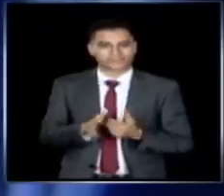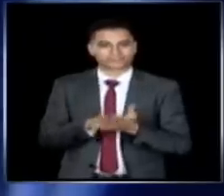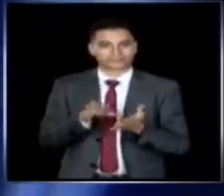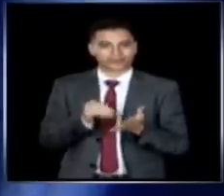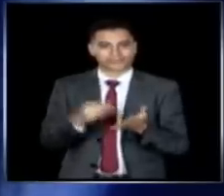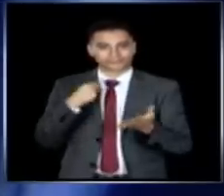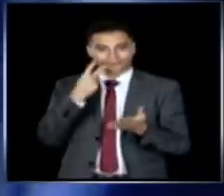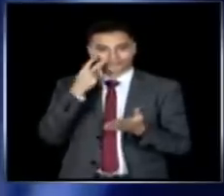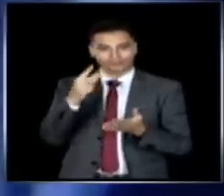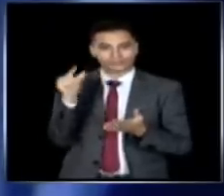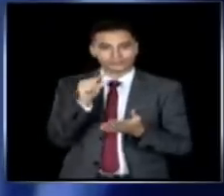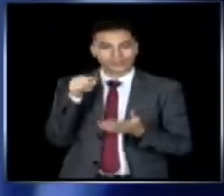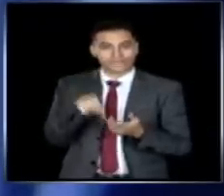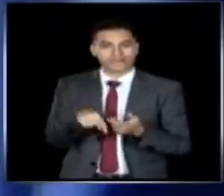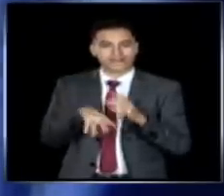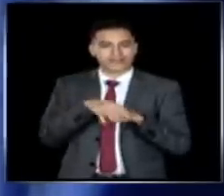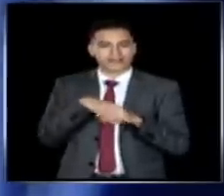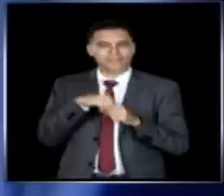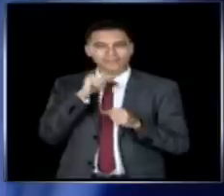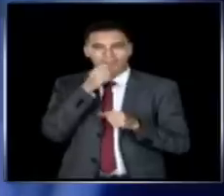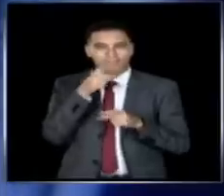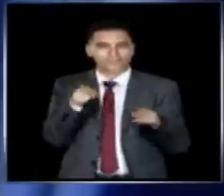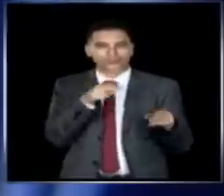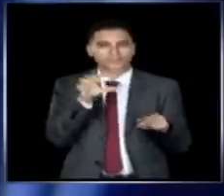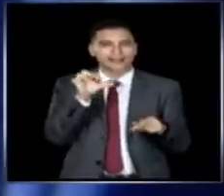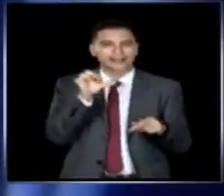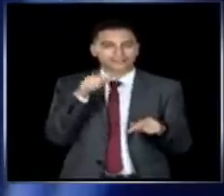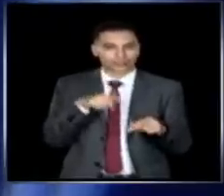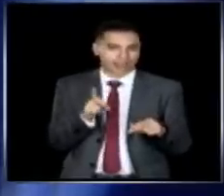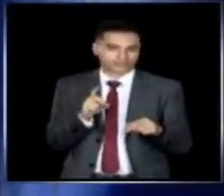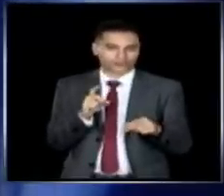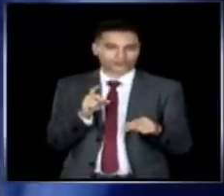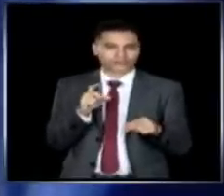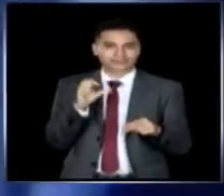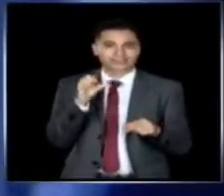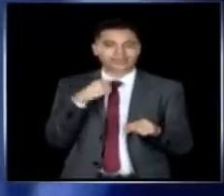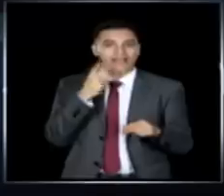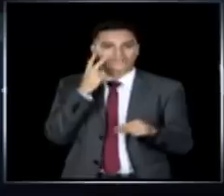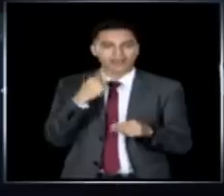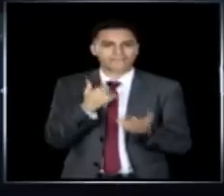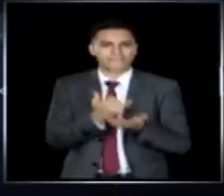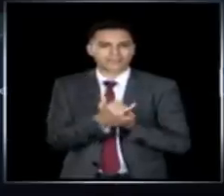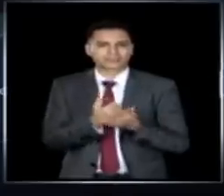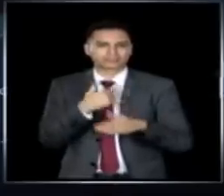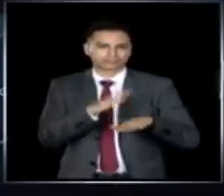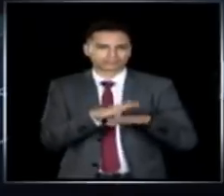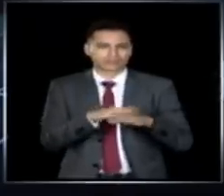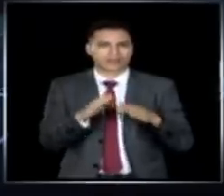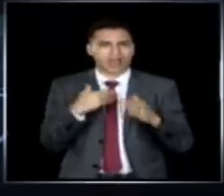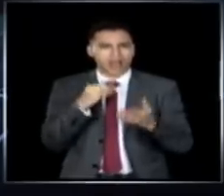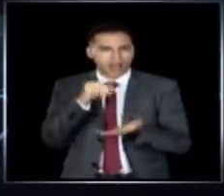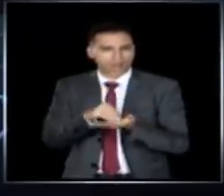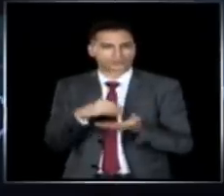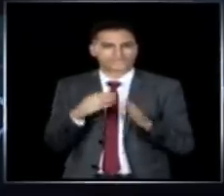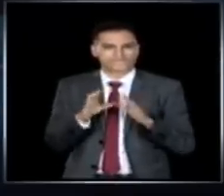اشوف البرنامج في اوائل الموسم، في الموسم التاسع كده، وابتديت اقول لمدرستي ان انا عايزه اشارك، وجمعنا فريق وابتدينا